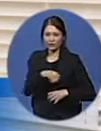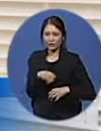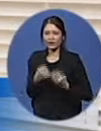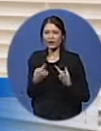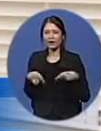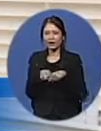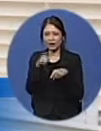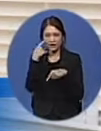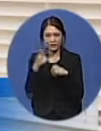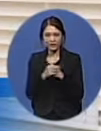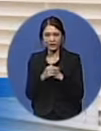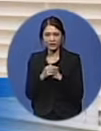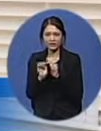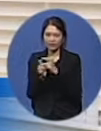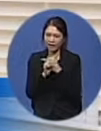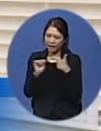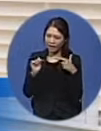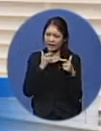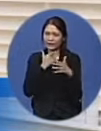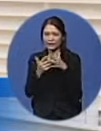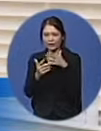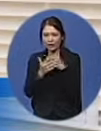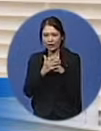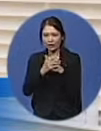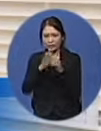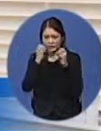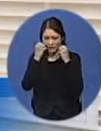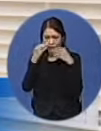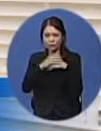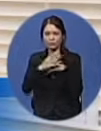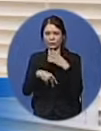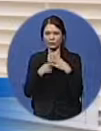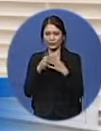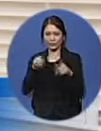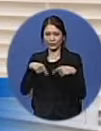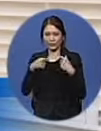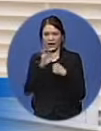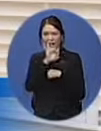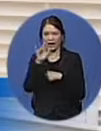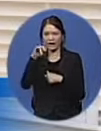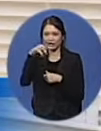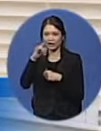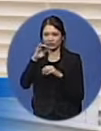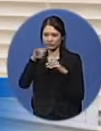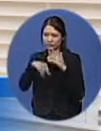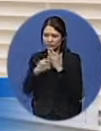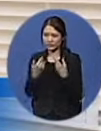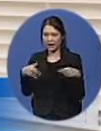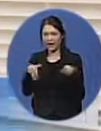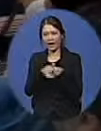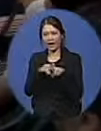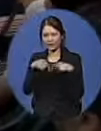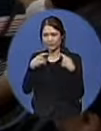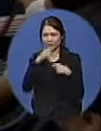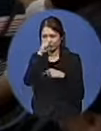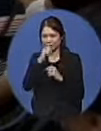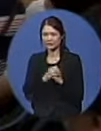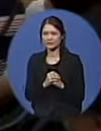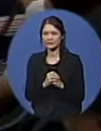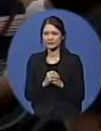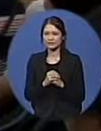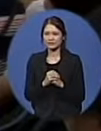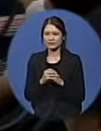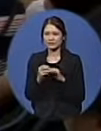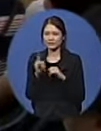이런저런 다양한 구성의 새로운 구성의 앙상블 팀이랑 같이 하니까 좀 새로운 것 같아요.